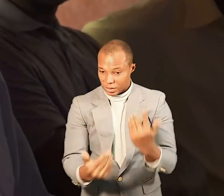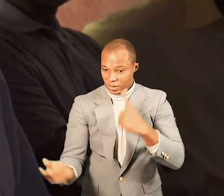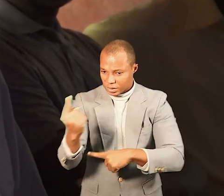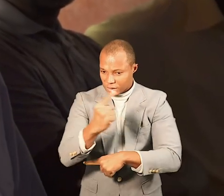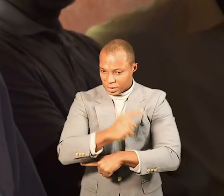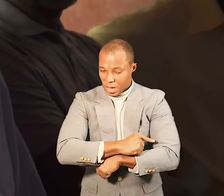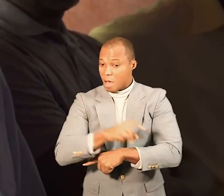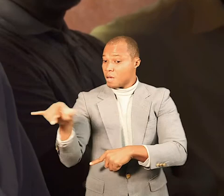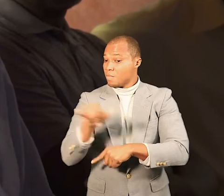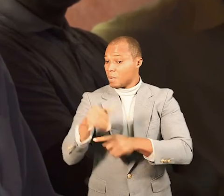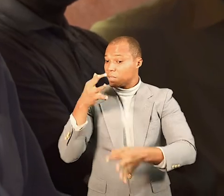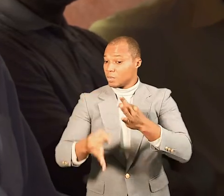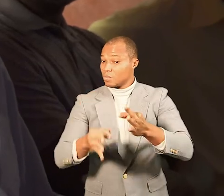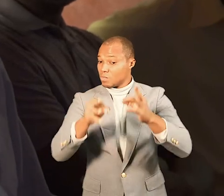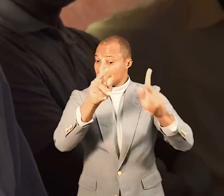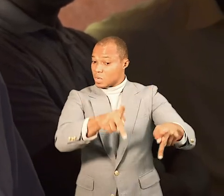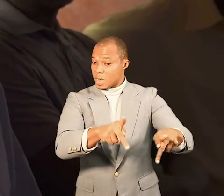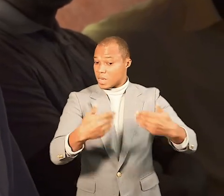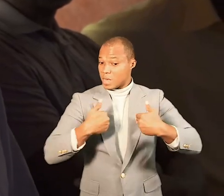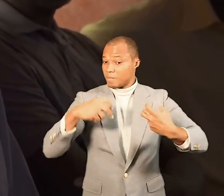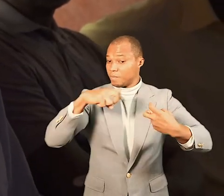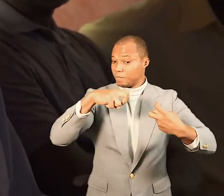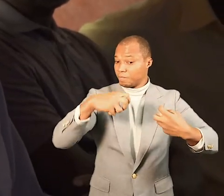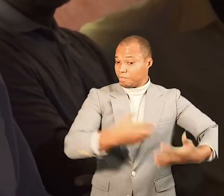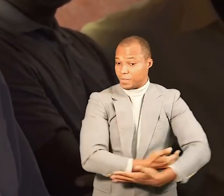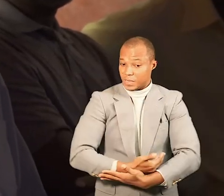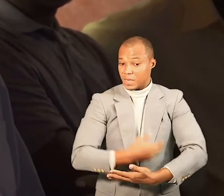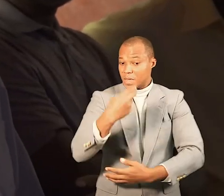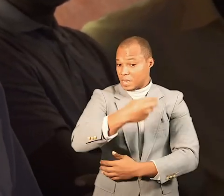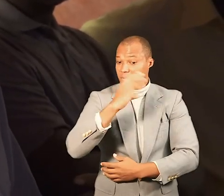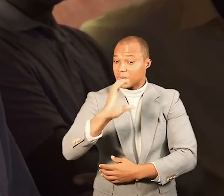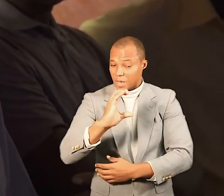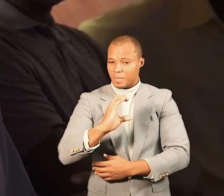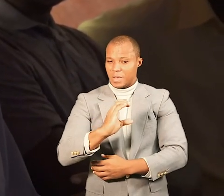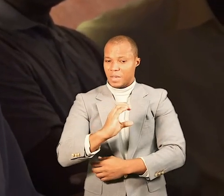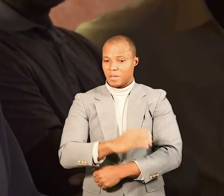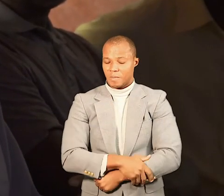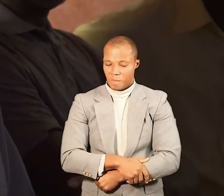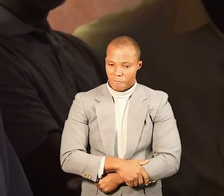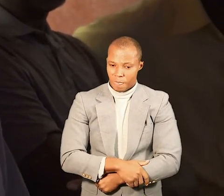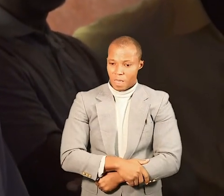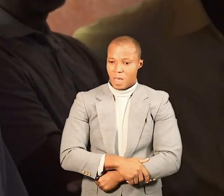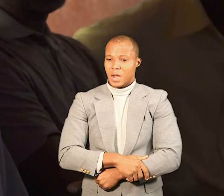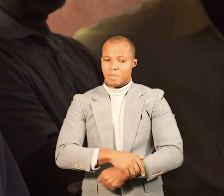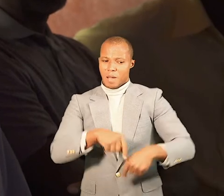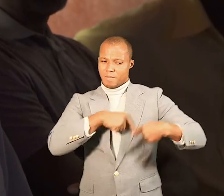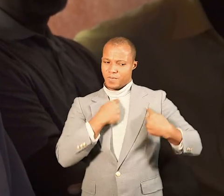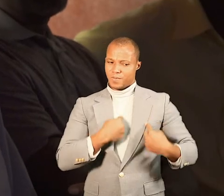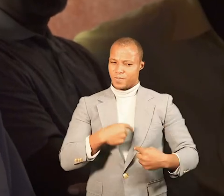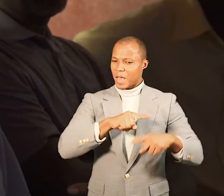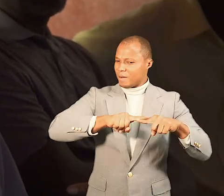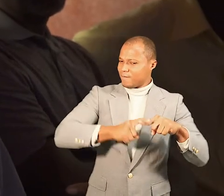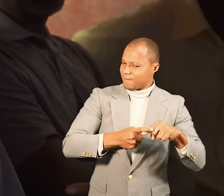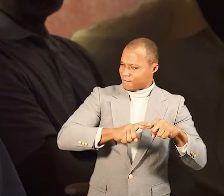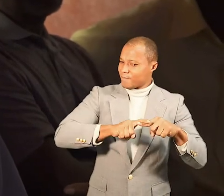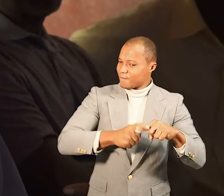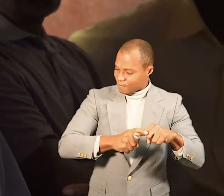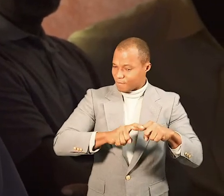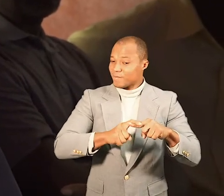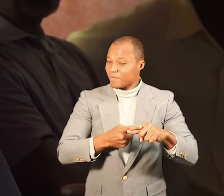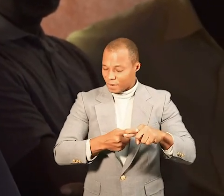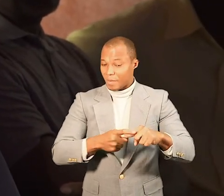qui est petit qui est handicapé on content des actes de bagaille qui fait mal et certaines fois c'est me tout beaucoup voir on